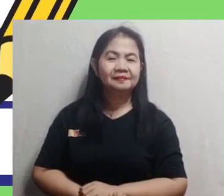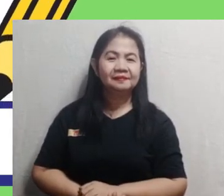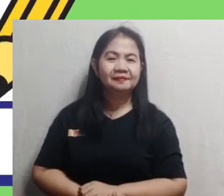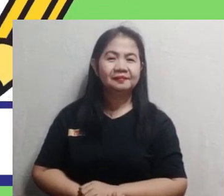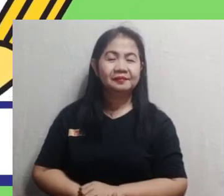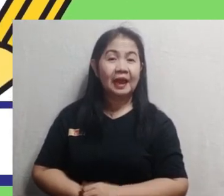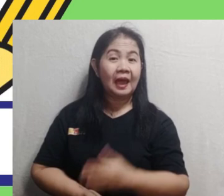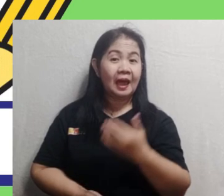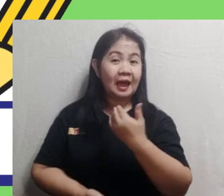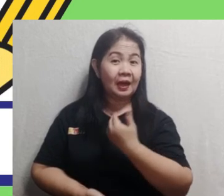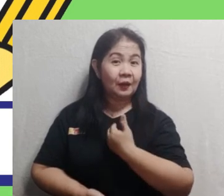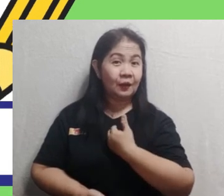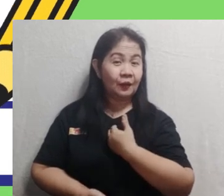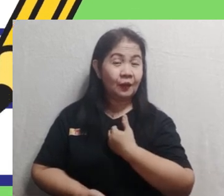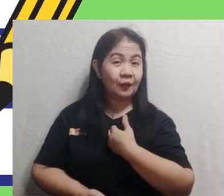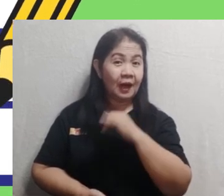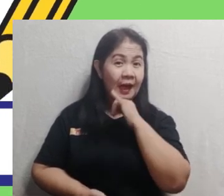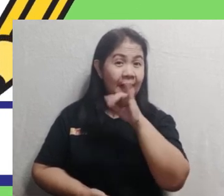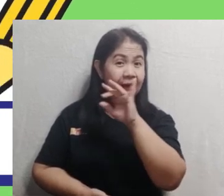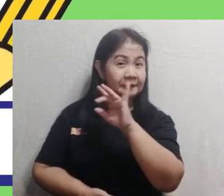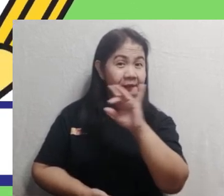Ako ay...